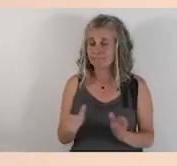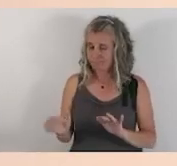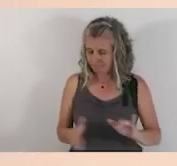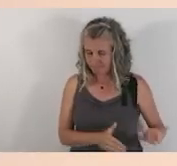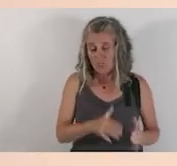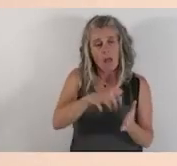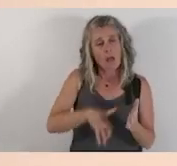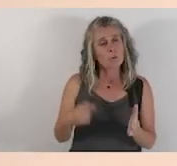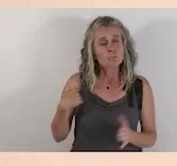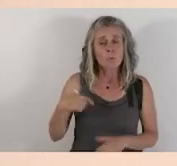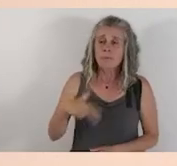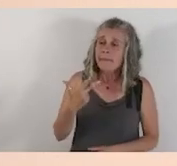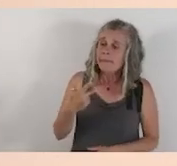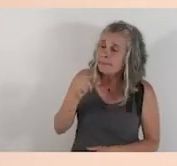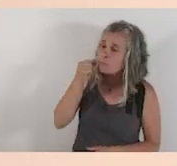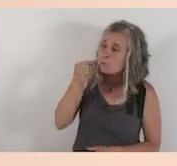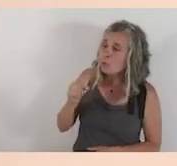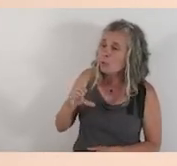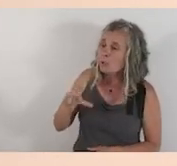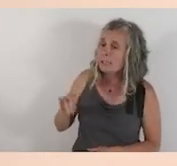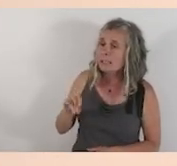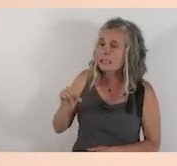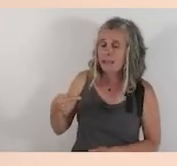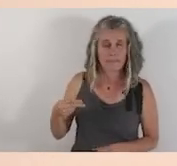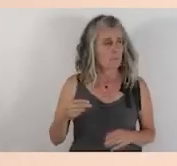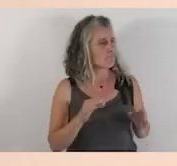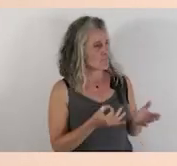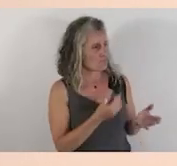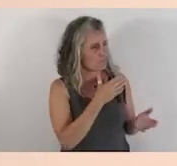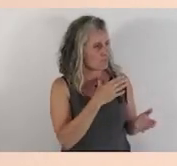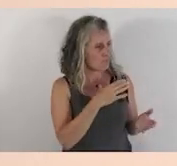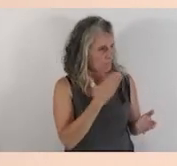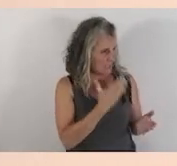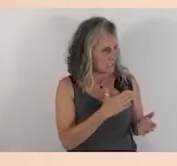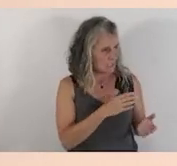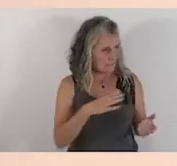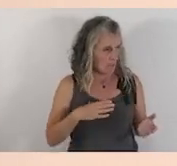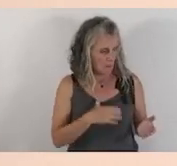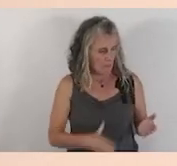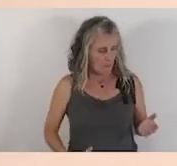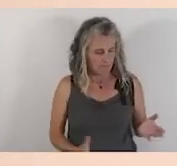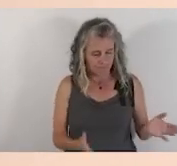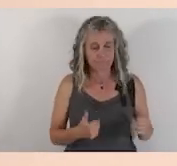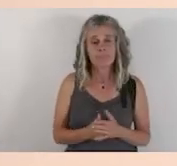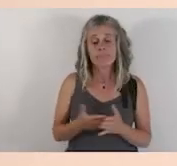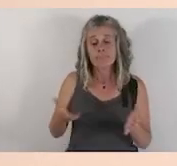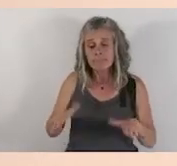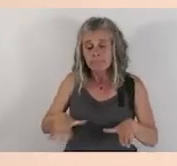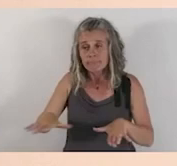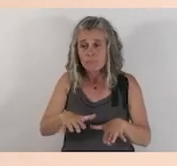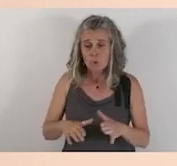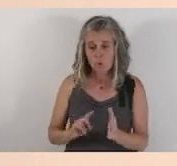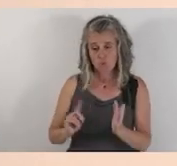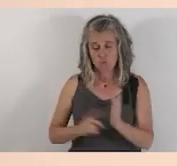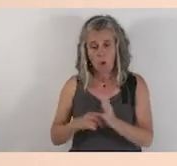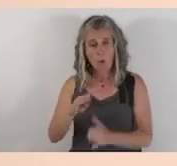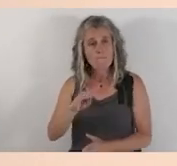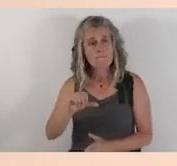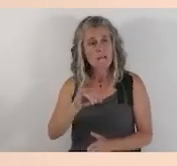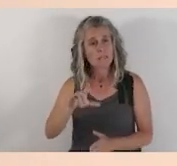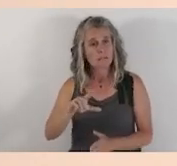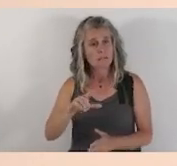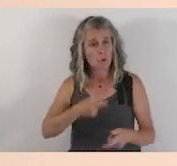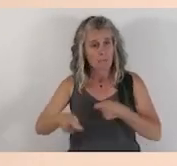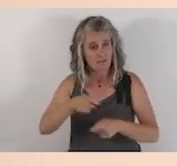Merci Madame la Maire, je vous demande d'approuver la rétrocession par la ville de Marseille d'un droit au bail commercial au 59